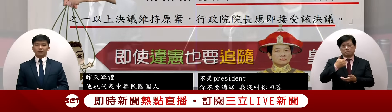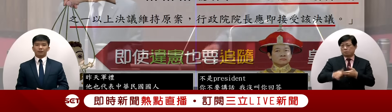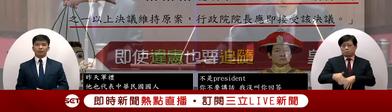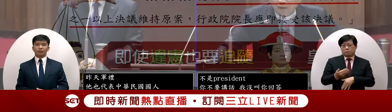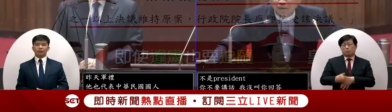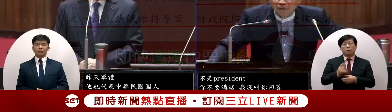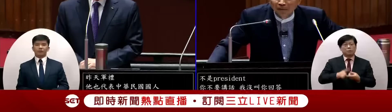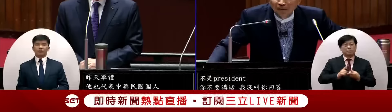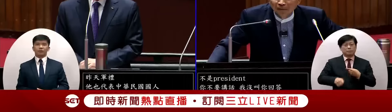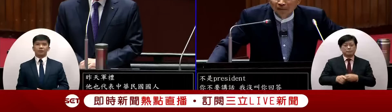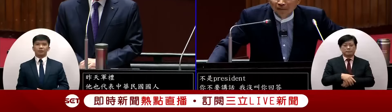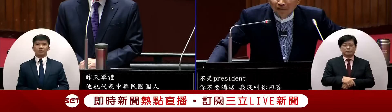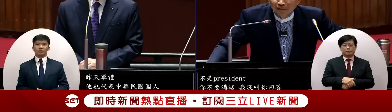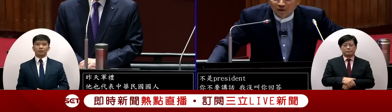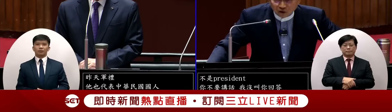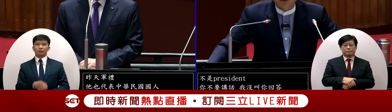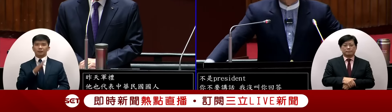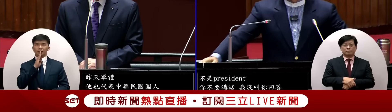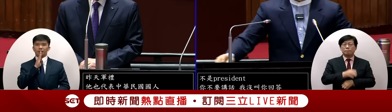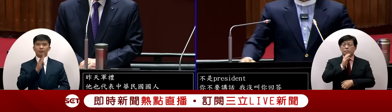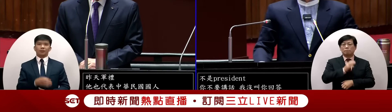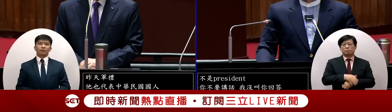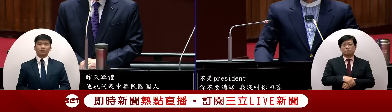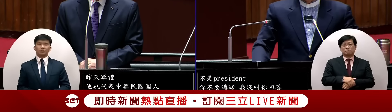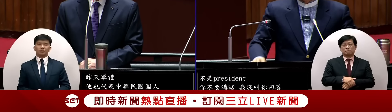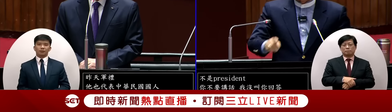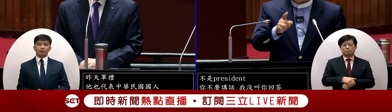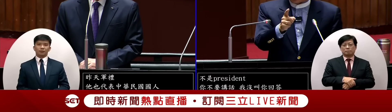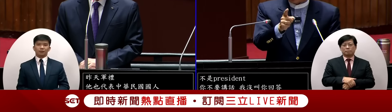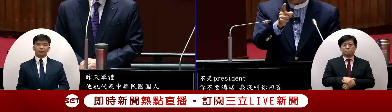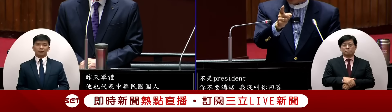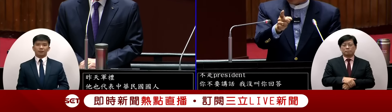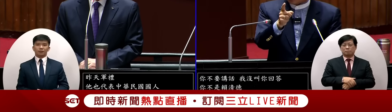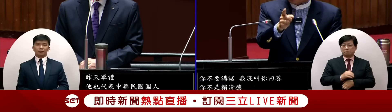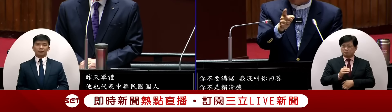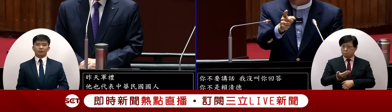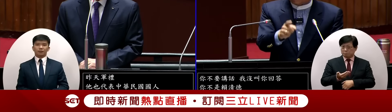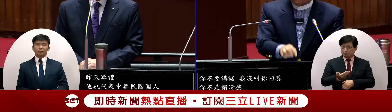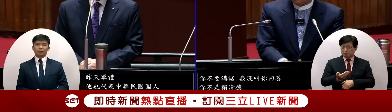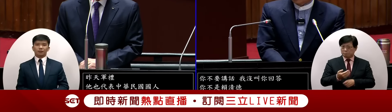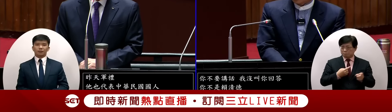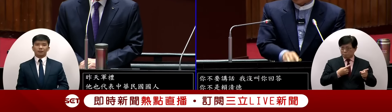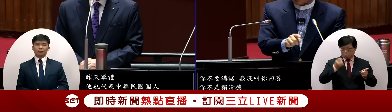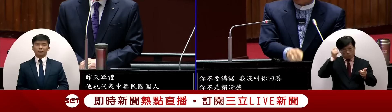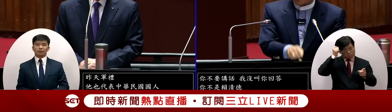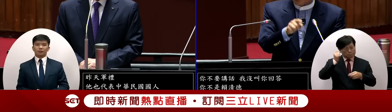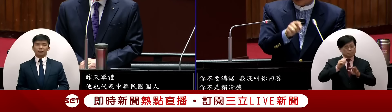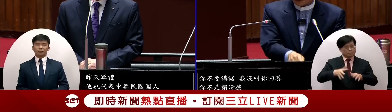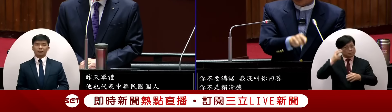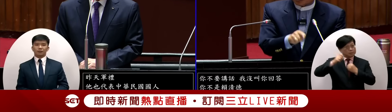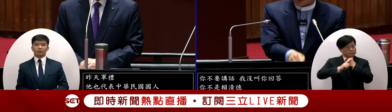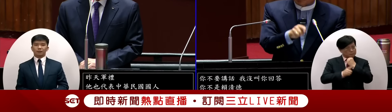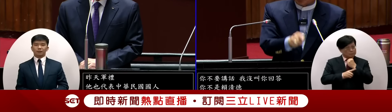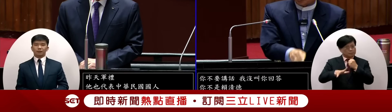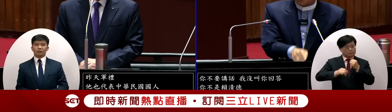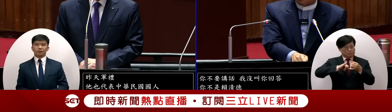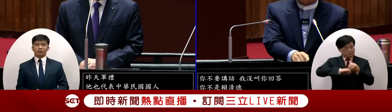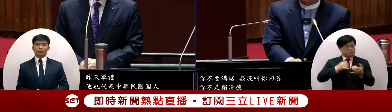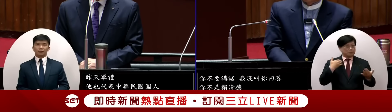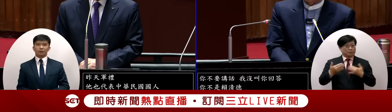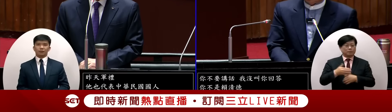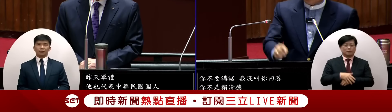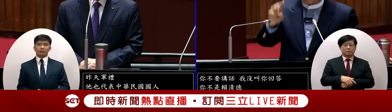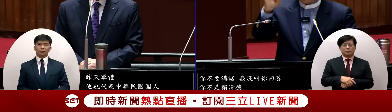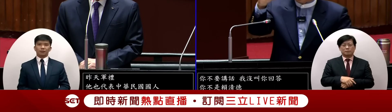你讲的嘛，对不对？ 是吗？ 但是一句话哦，宪法里面定的这么清